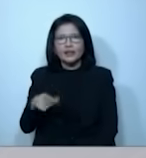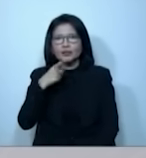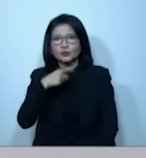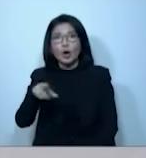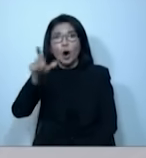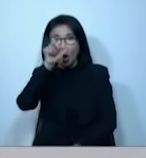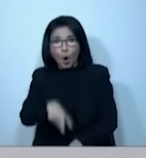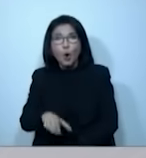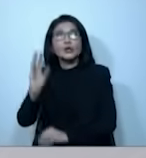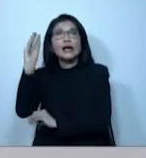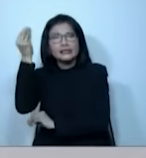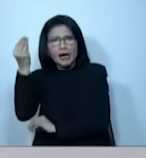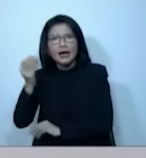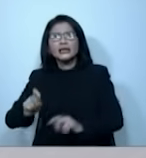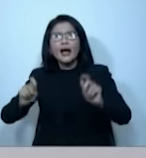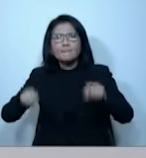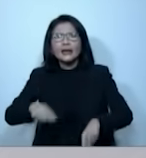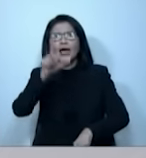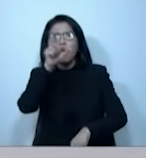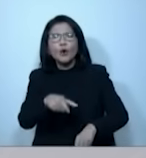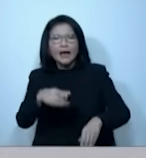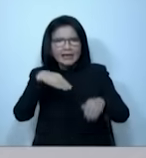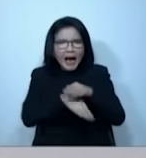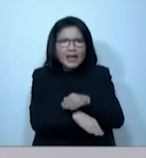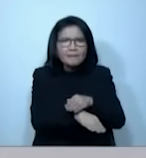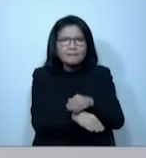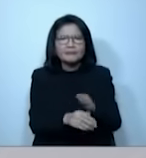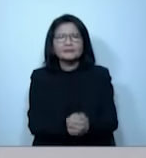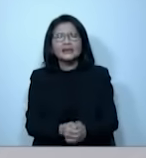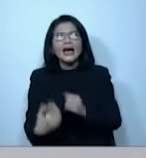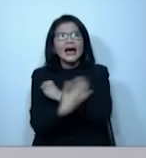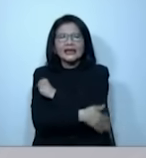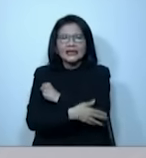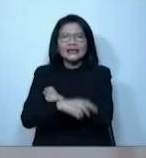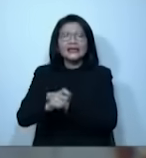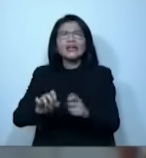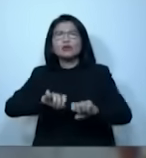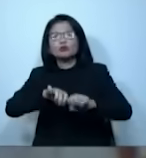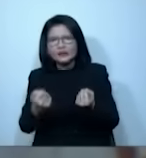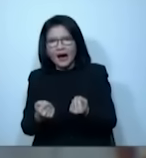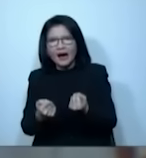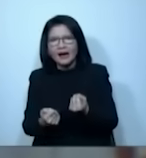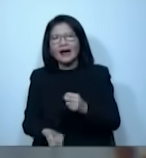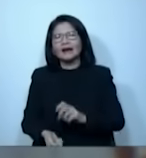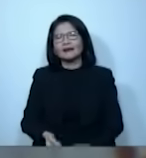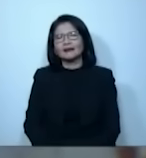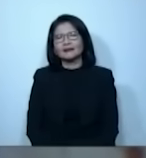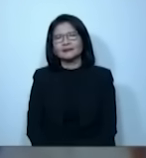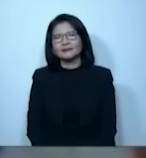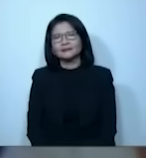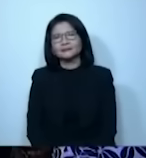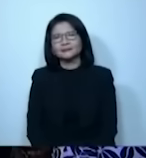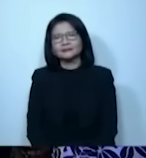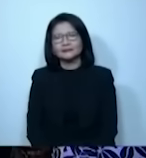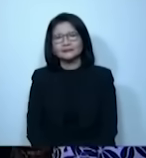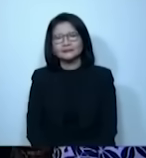pakai ordal Kenapa kita di bawah tidak boleh pakai ordal negeri ini rusak apabila tatanan itu hilang sekarang